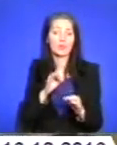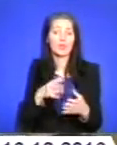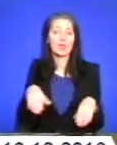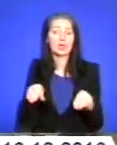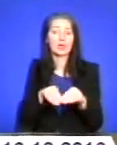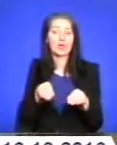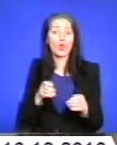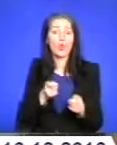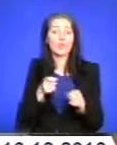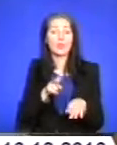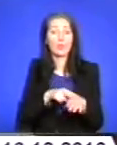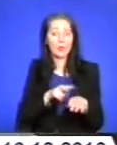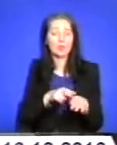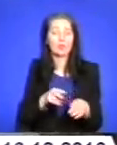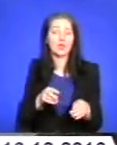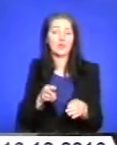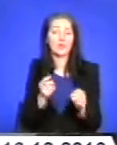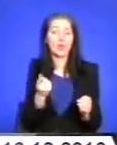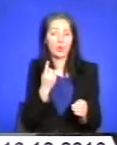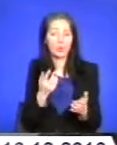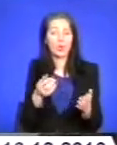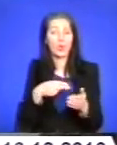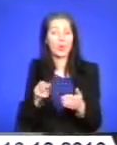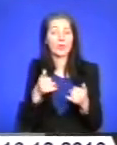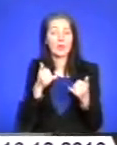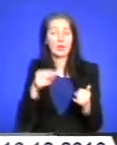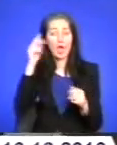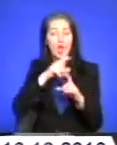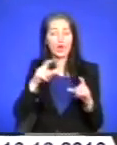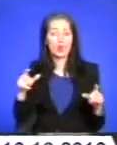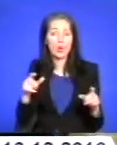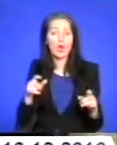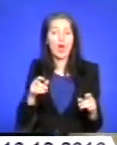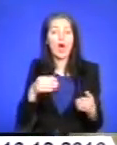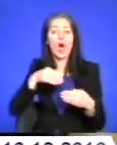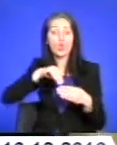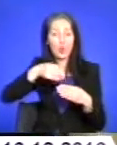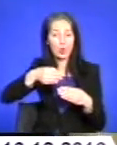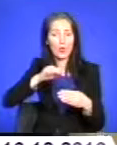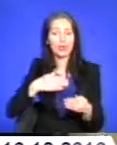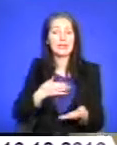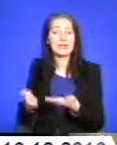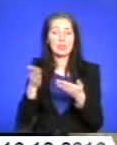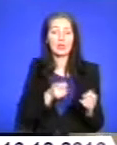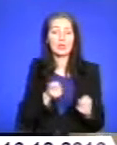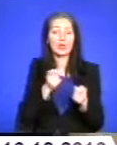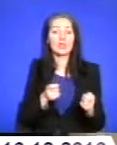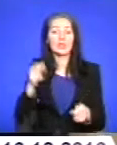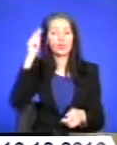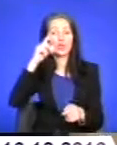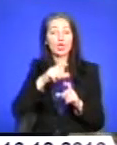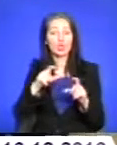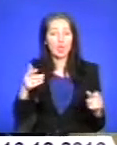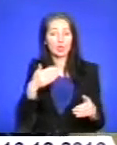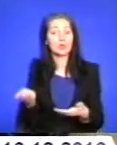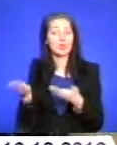для вихованців Тернопільської спеціалізованої загальноосвітньої школи-інтернату ноутбук. Нас запросило керівництво навчального закладу. Вони